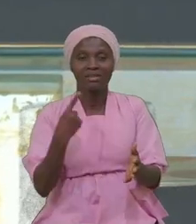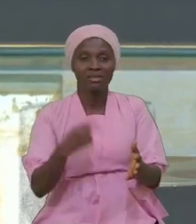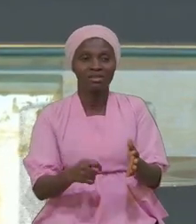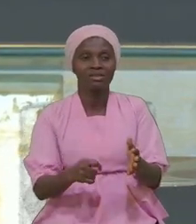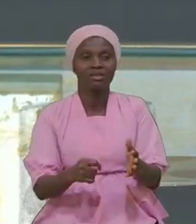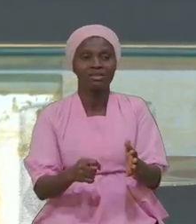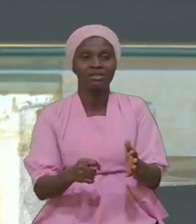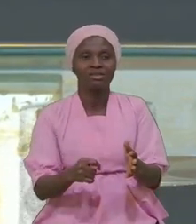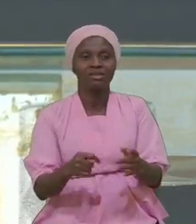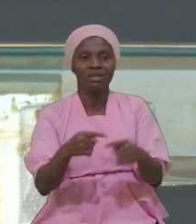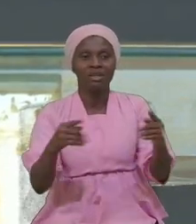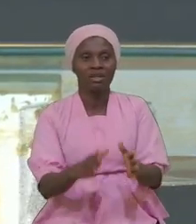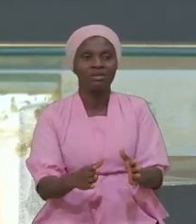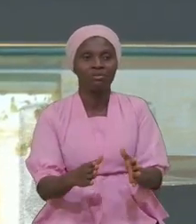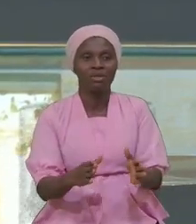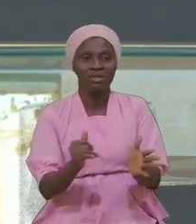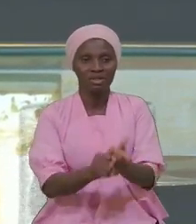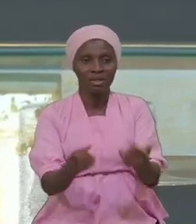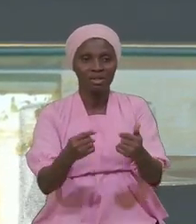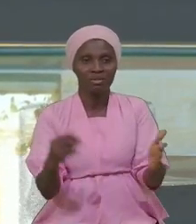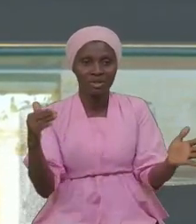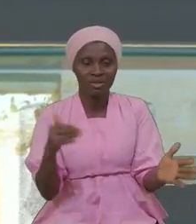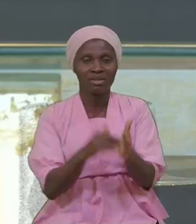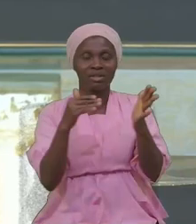tous en sont allés. Et ceux de la montagne de Séir,